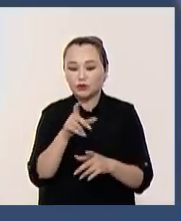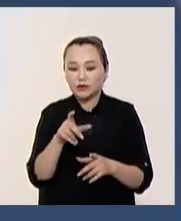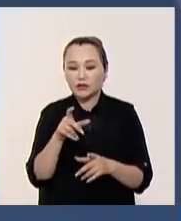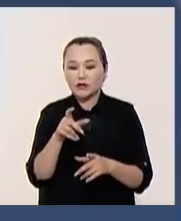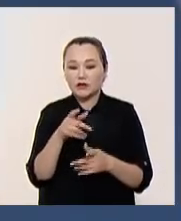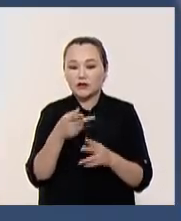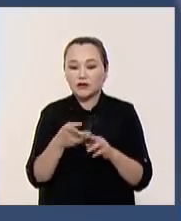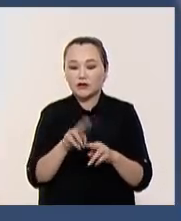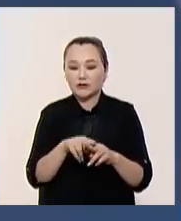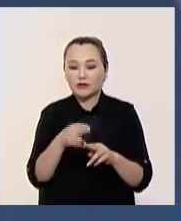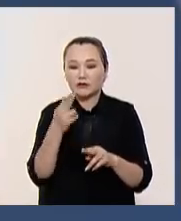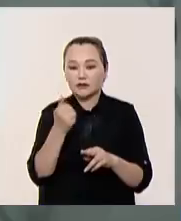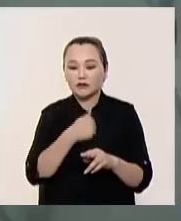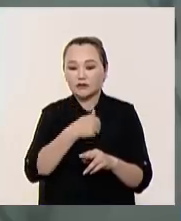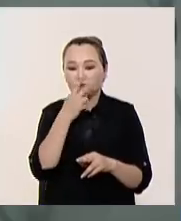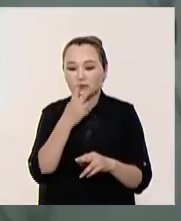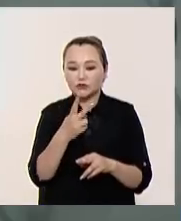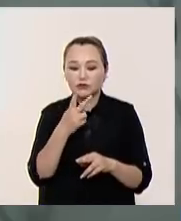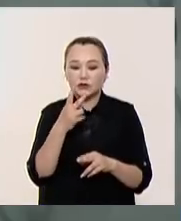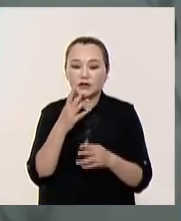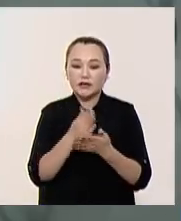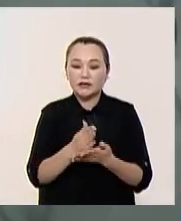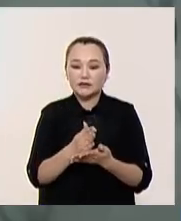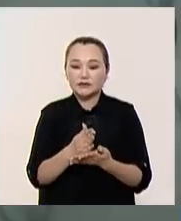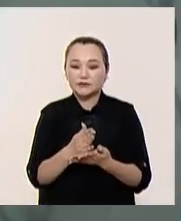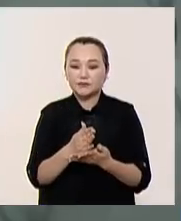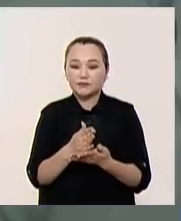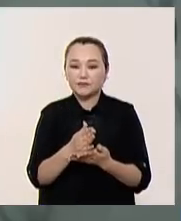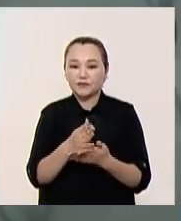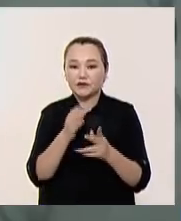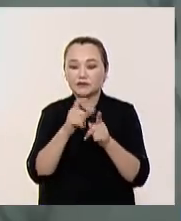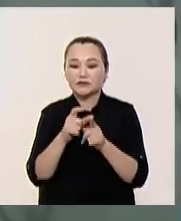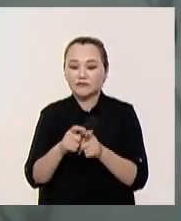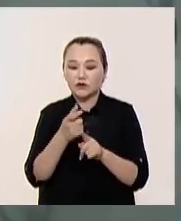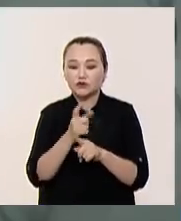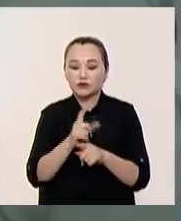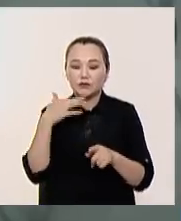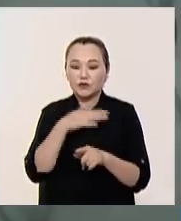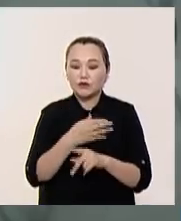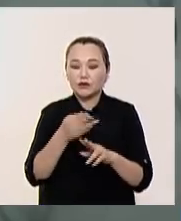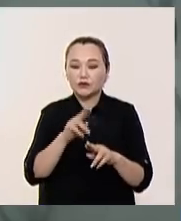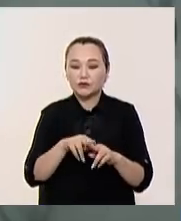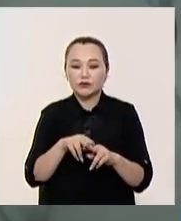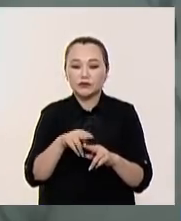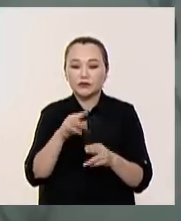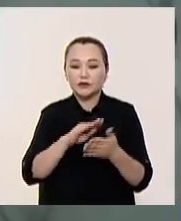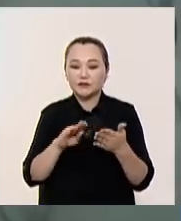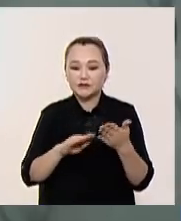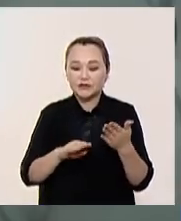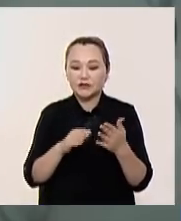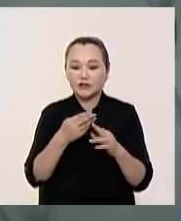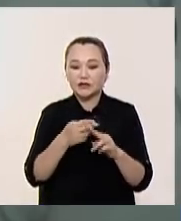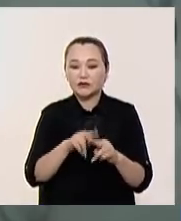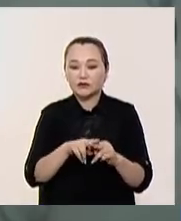Это, да. Я вижу, что есть слова очень много, которые написание